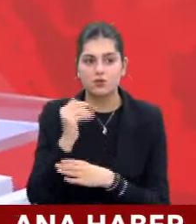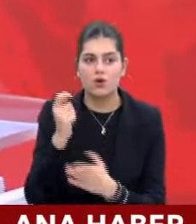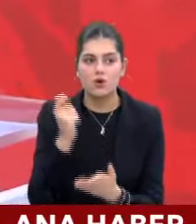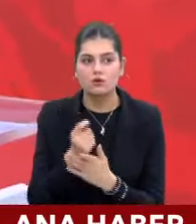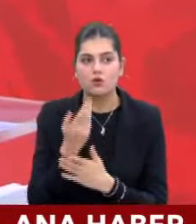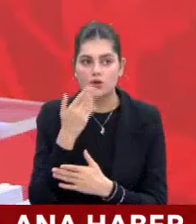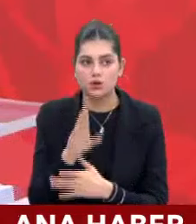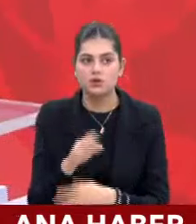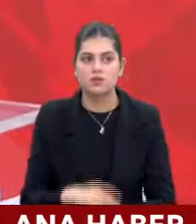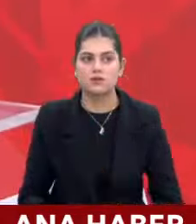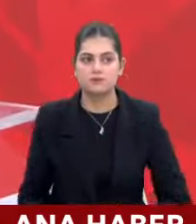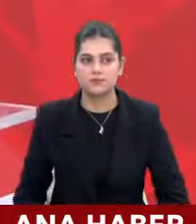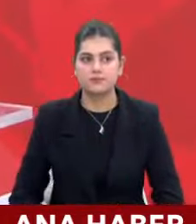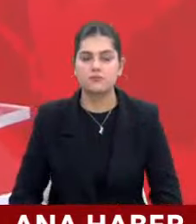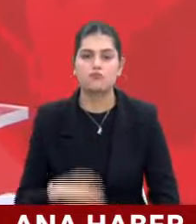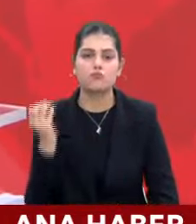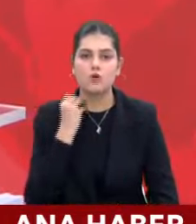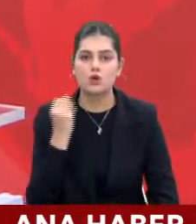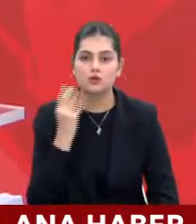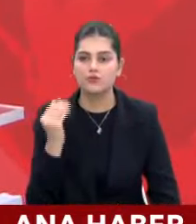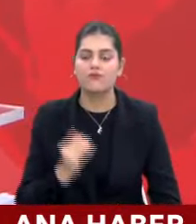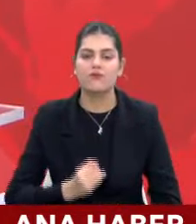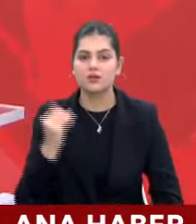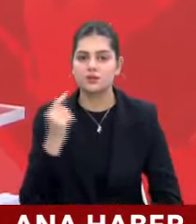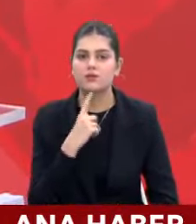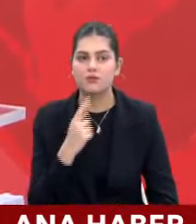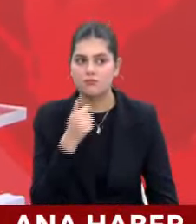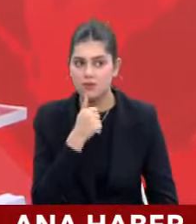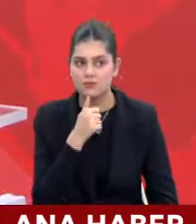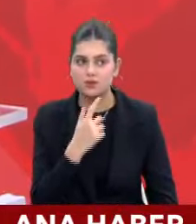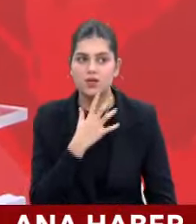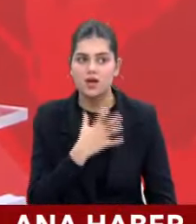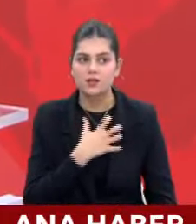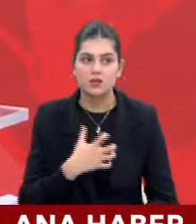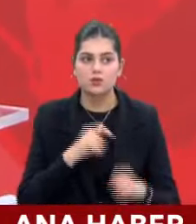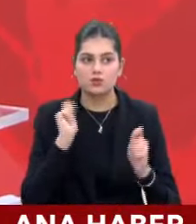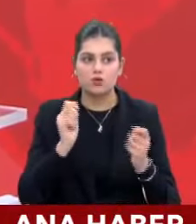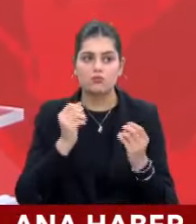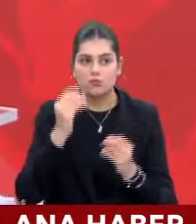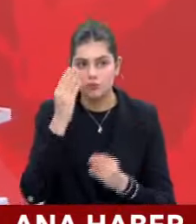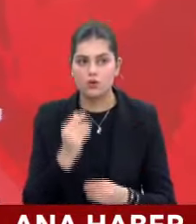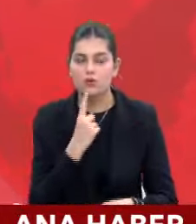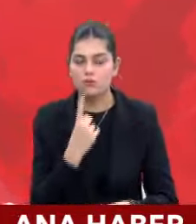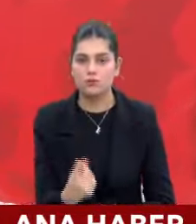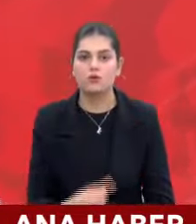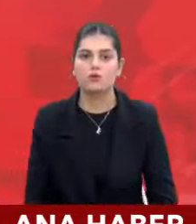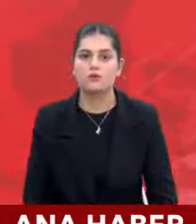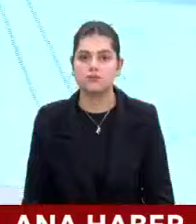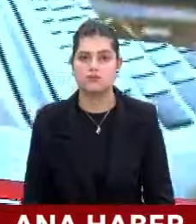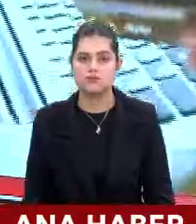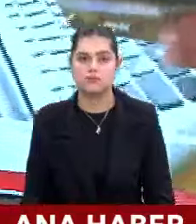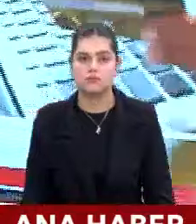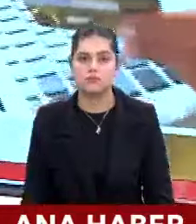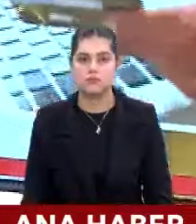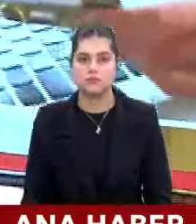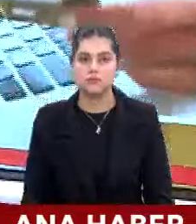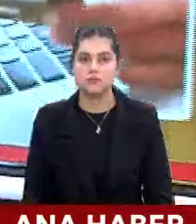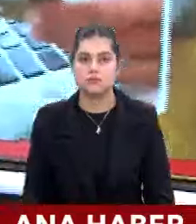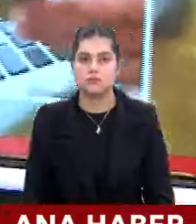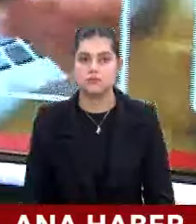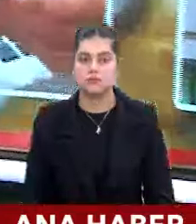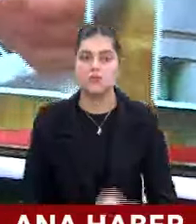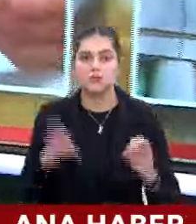ödeyemeyince eyvah eyvah. Kendini bir borç batağının içinde buluyor. Babayı da anneyi de zor durumda bırakıyor tabii ki. Evet, neyin nesidir bu? Şimdi